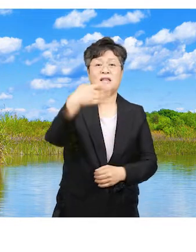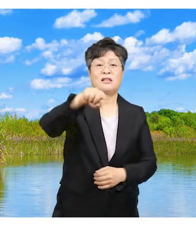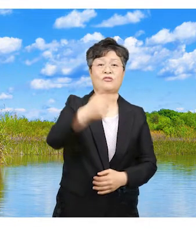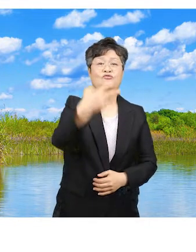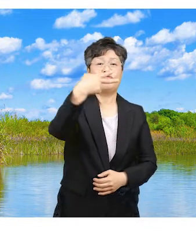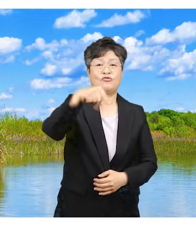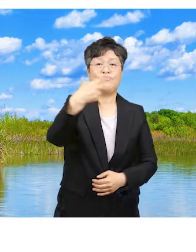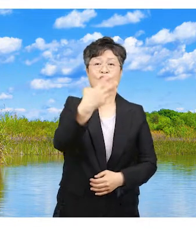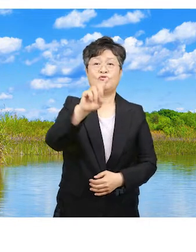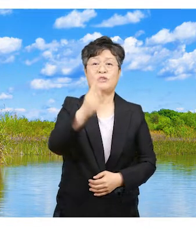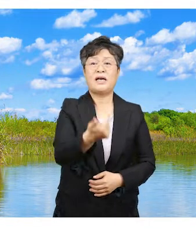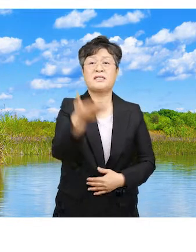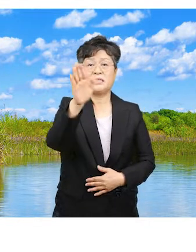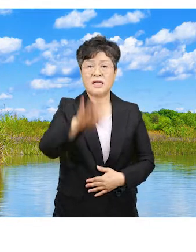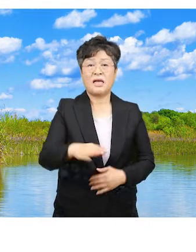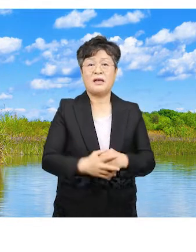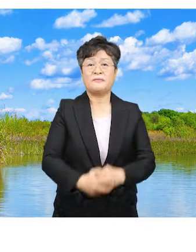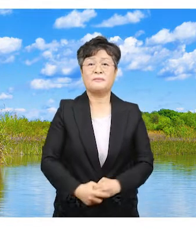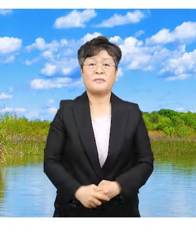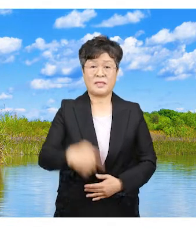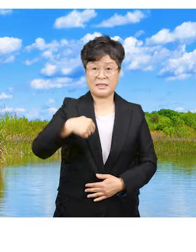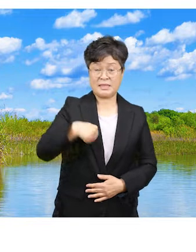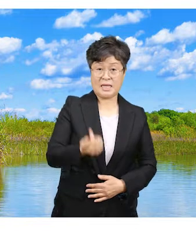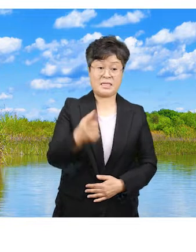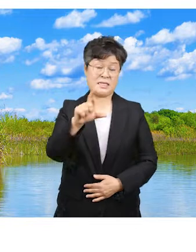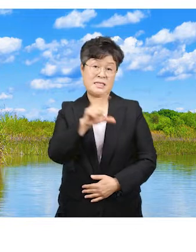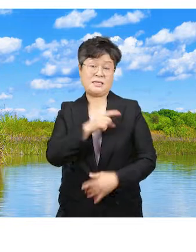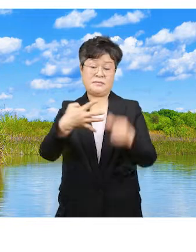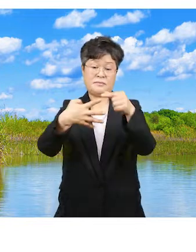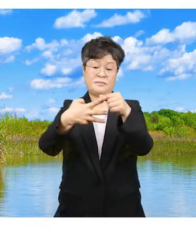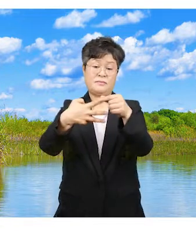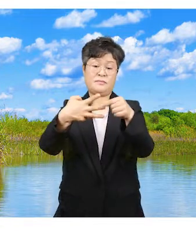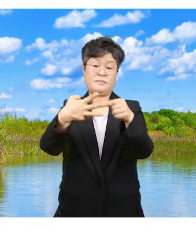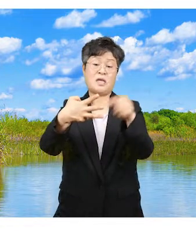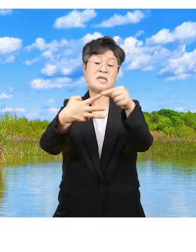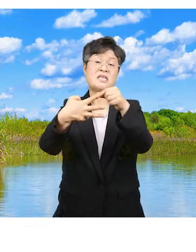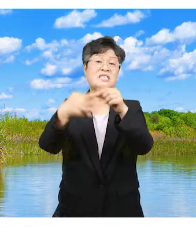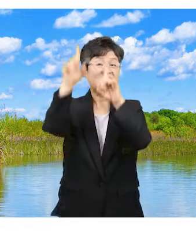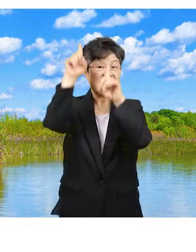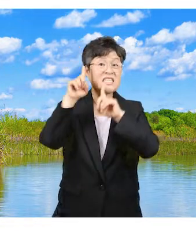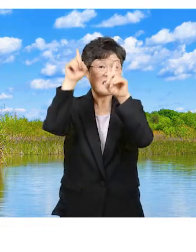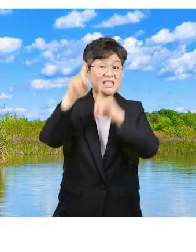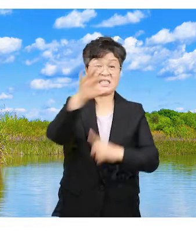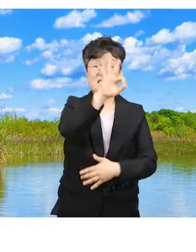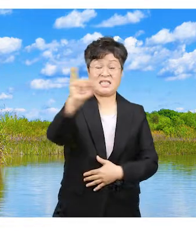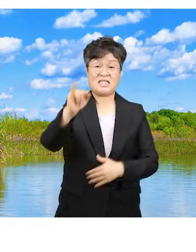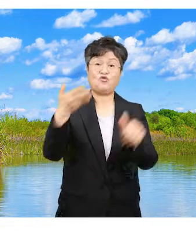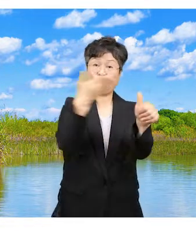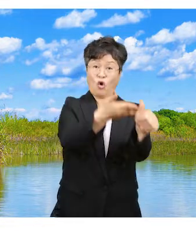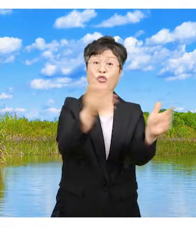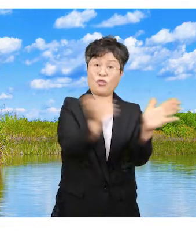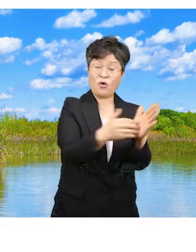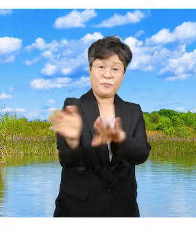하는데 태조 이성계가 자기의 성 이씨를 따서 이씨를 하사해서 이지란이라고 이름을 바꾼 거죠. 그리고